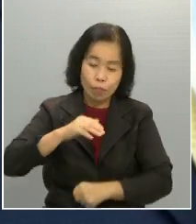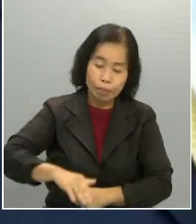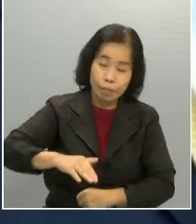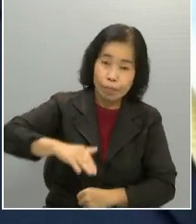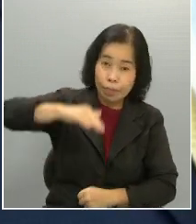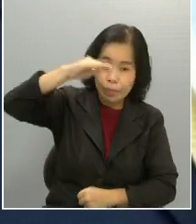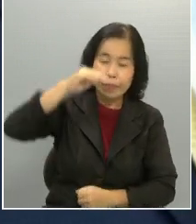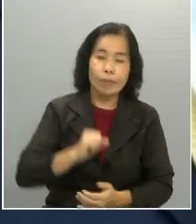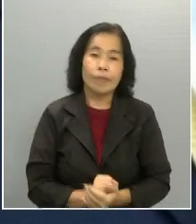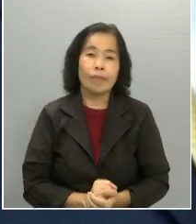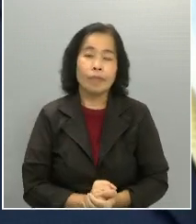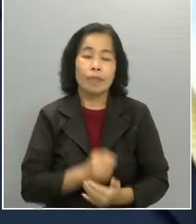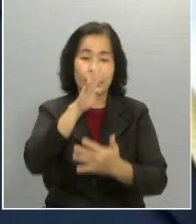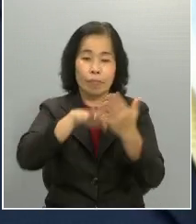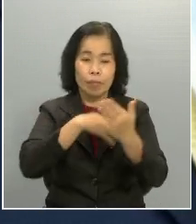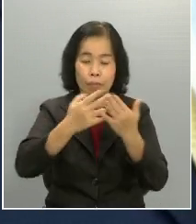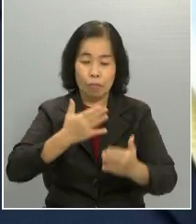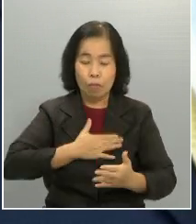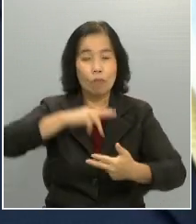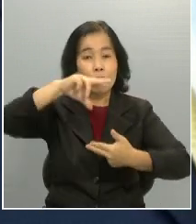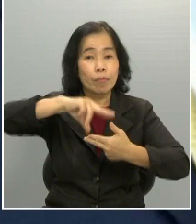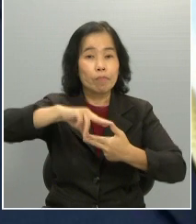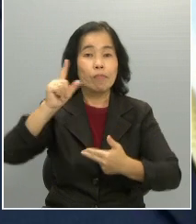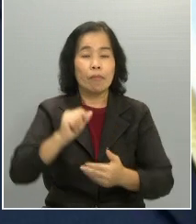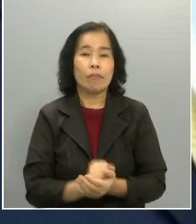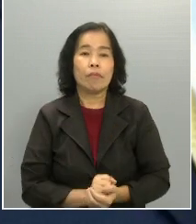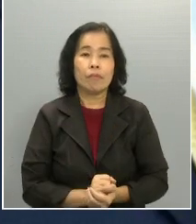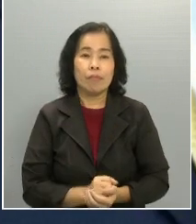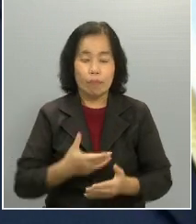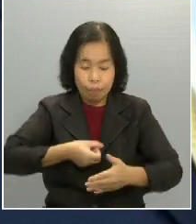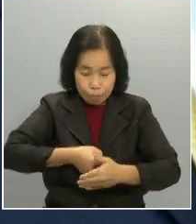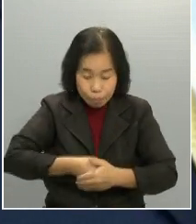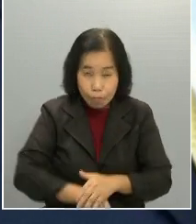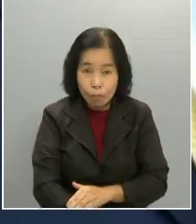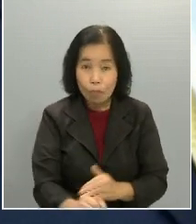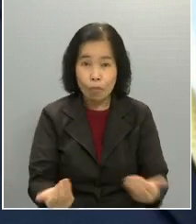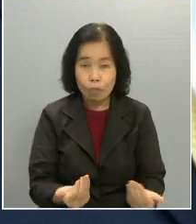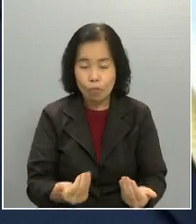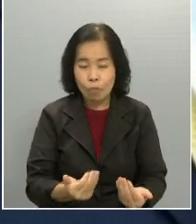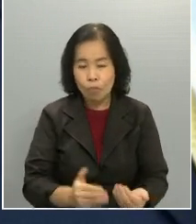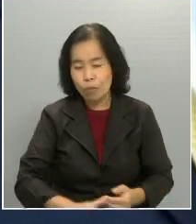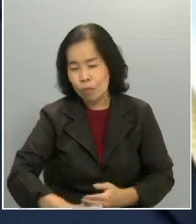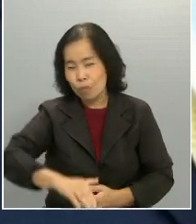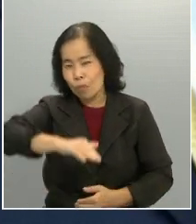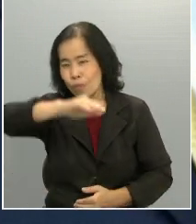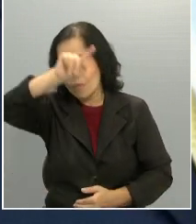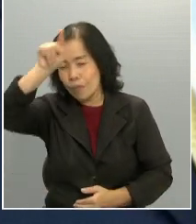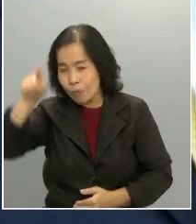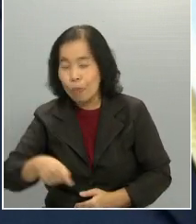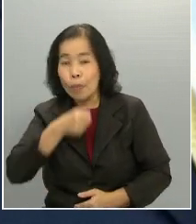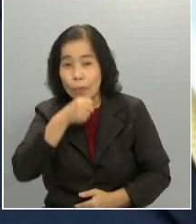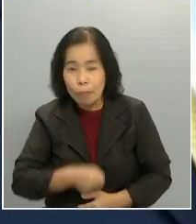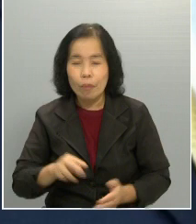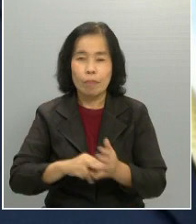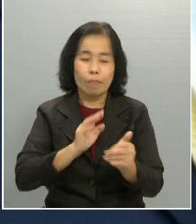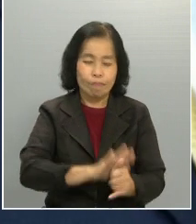ประวิตรบอกนโยบายพลังประชารัฐก็คือจากคันมารดาสู่เชิงตะกอนก็คือวัดจะดูแลตั้งแต่